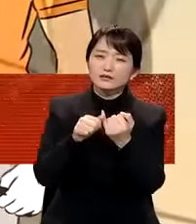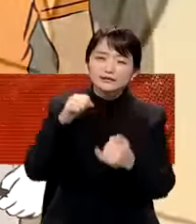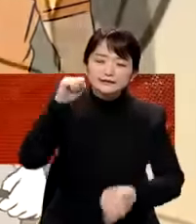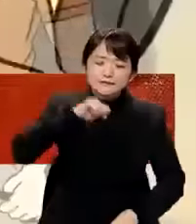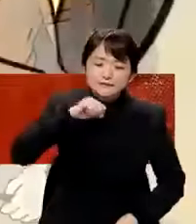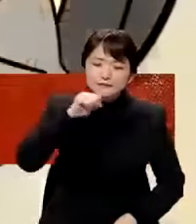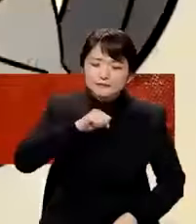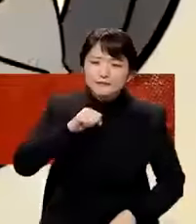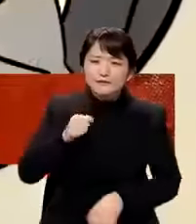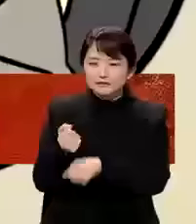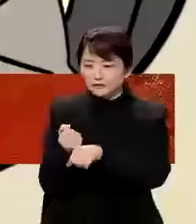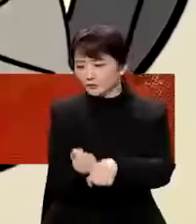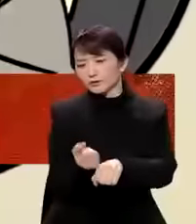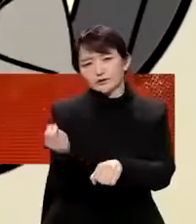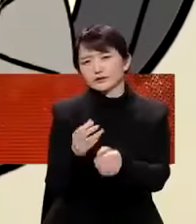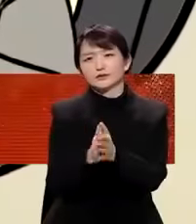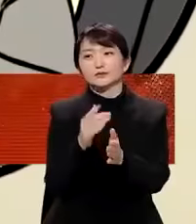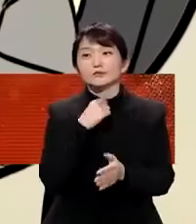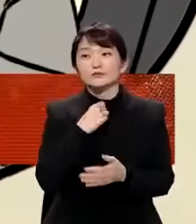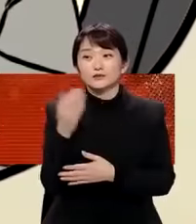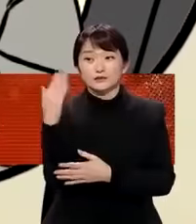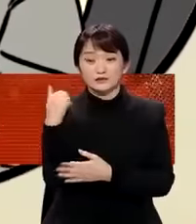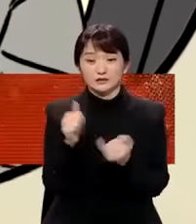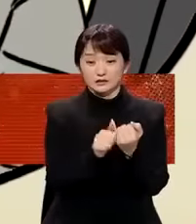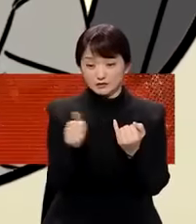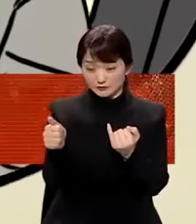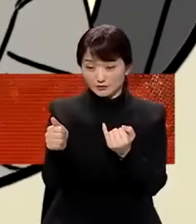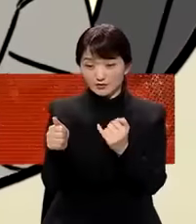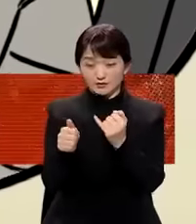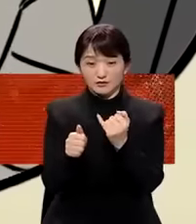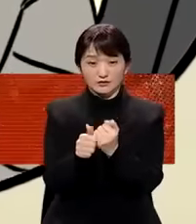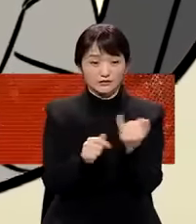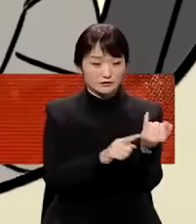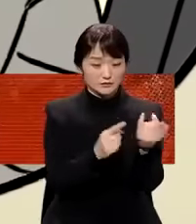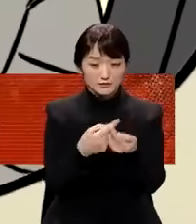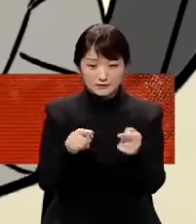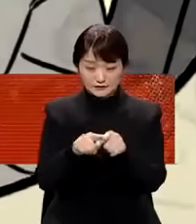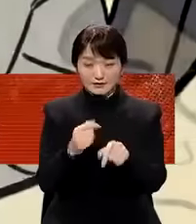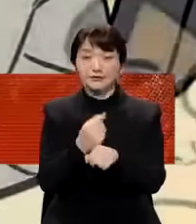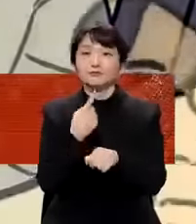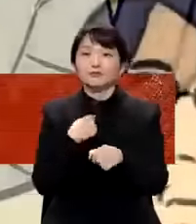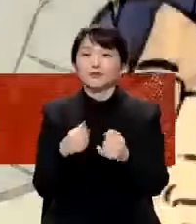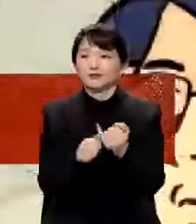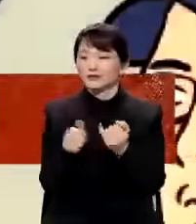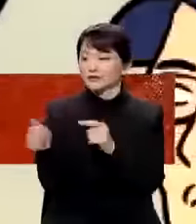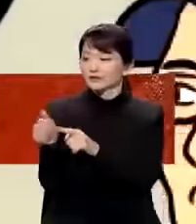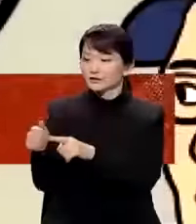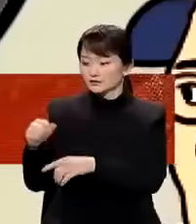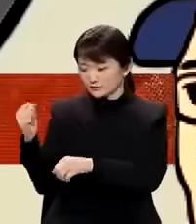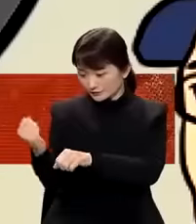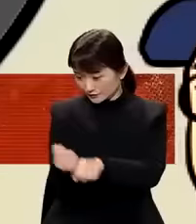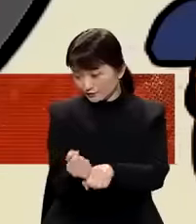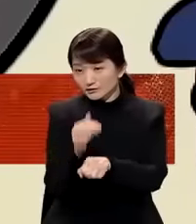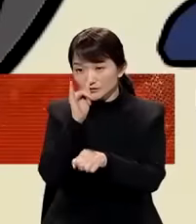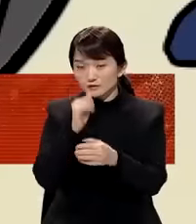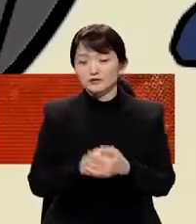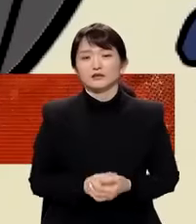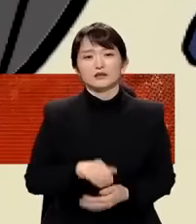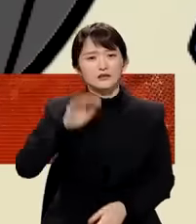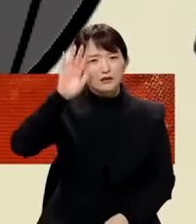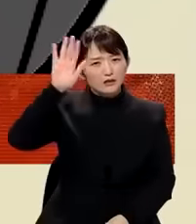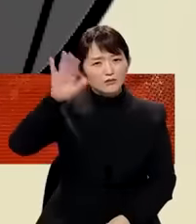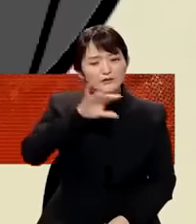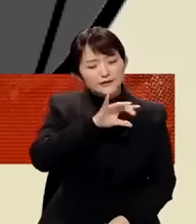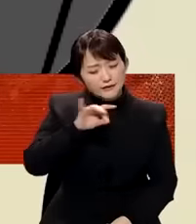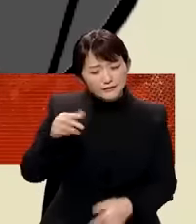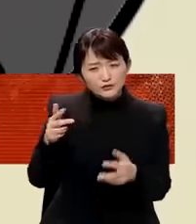시작하고 싶어졌다고 합니다 그 옛날엔 남편이랑 같이 쳤고요 남편은 지금도 틈틈히 치는데 앞으로 가끔씩 주말 하루라도 남편이